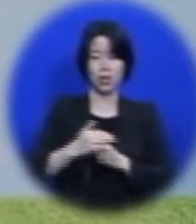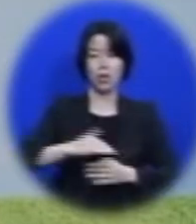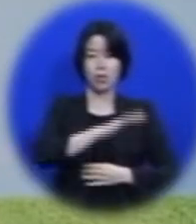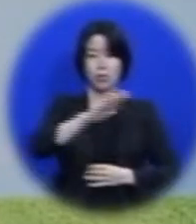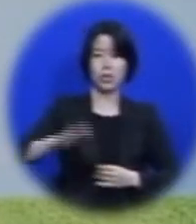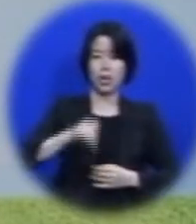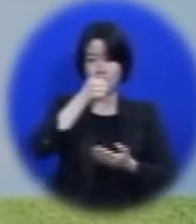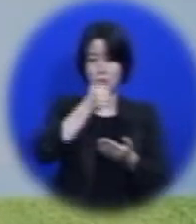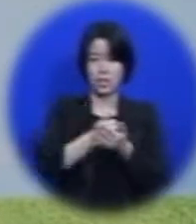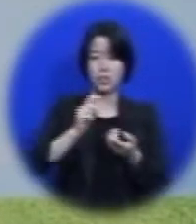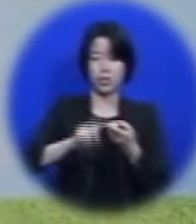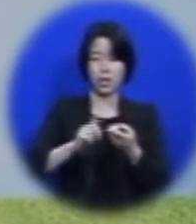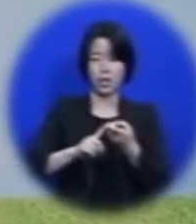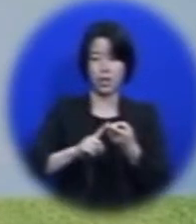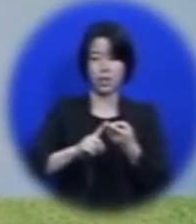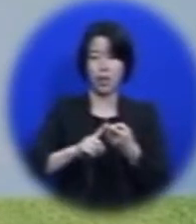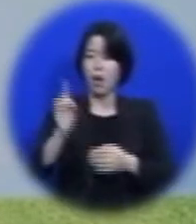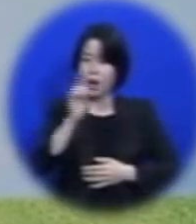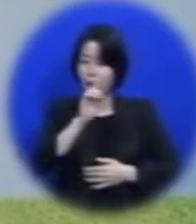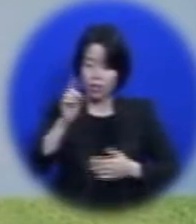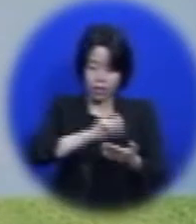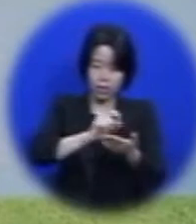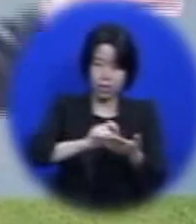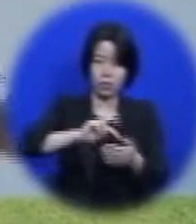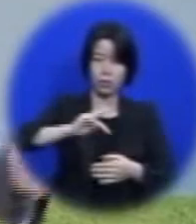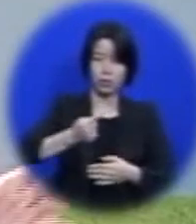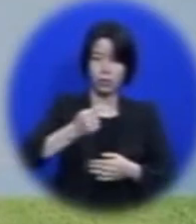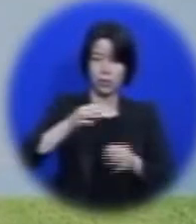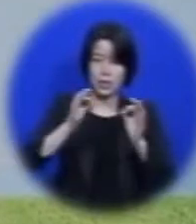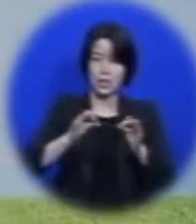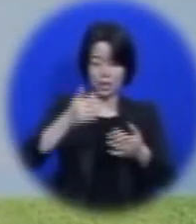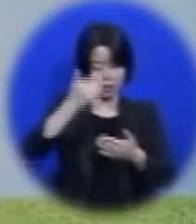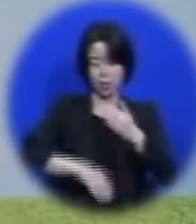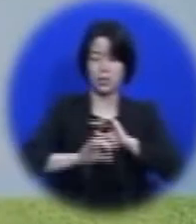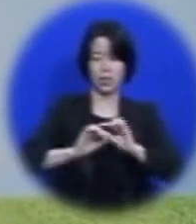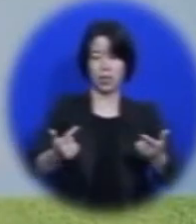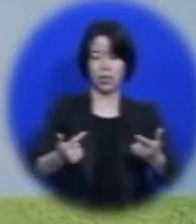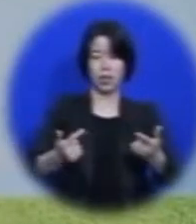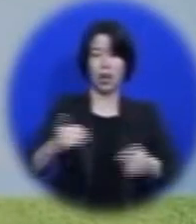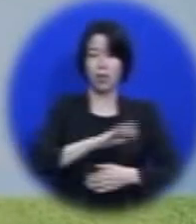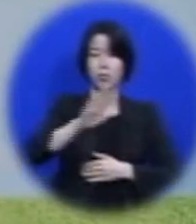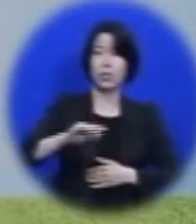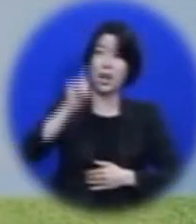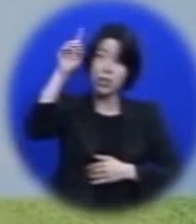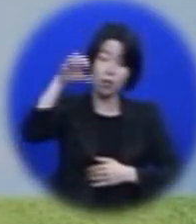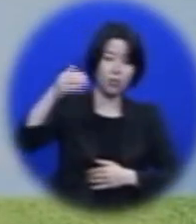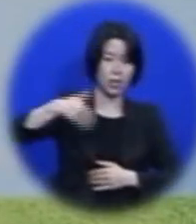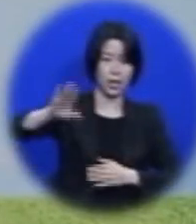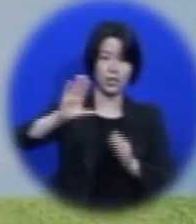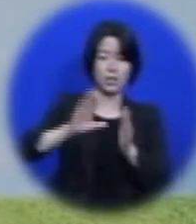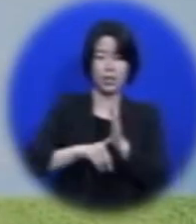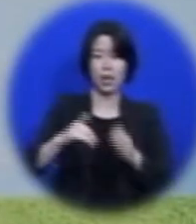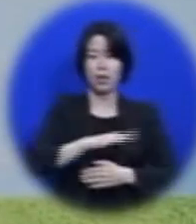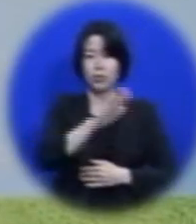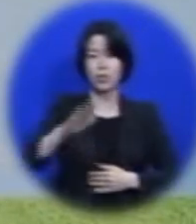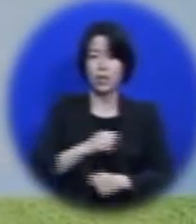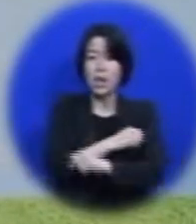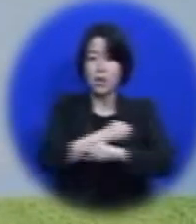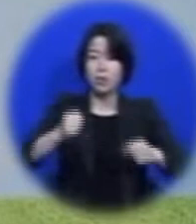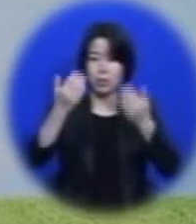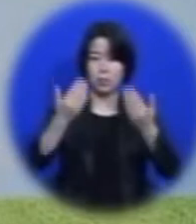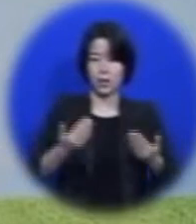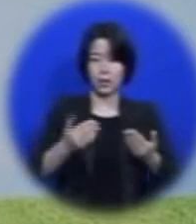우리가 지은 죄에 대한 어떤 기록도 이제는 남지 않았다. 우리가 천국에 갔을 때 우리는